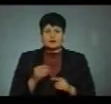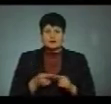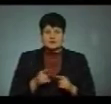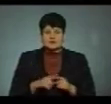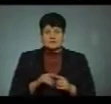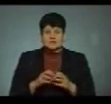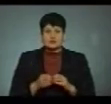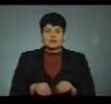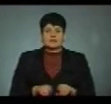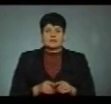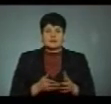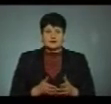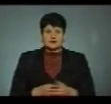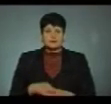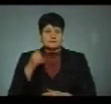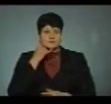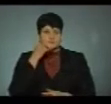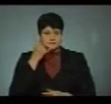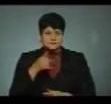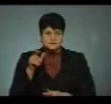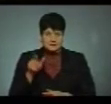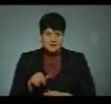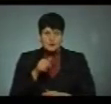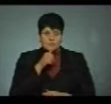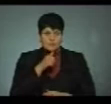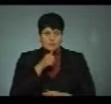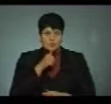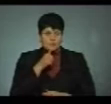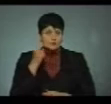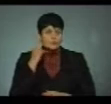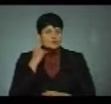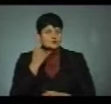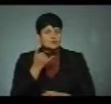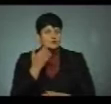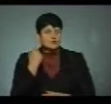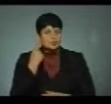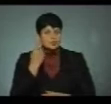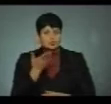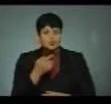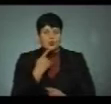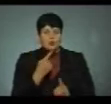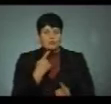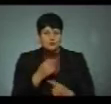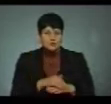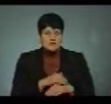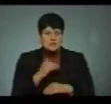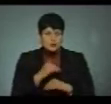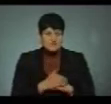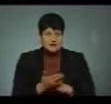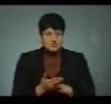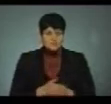такий результат. До нас телефонує телеглядач, спробуємо почути його думку. Говоріть, будь ласка, доброго вечора.